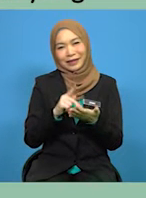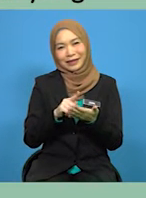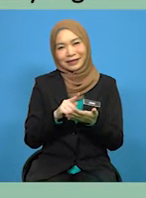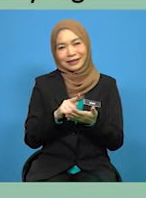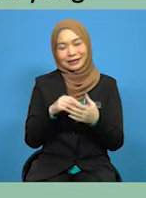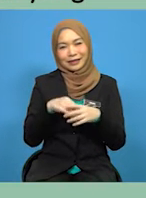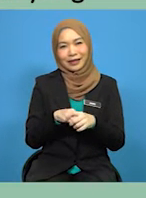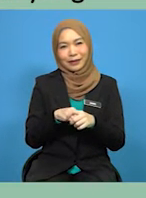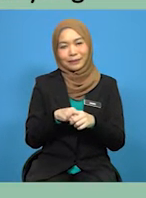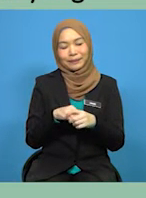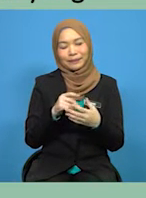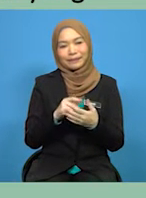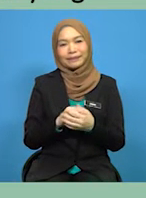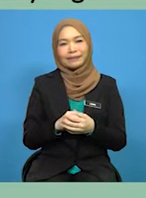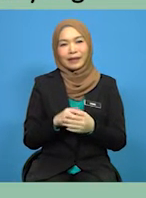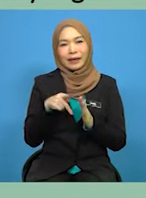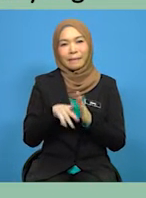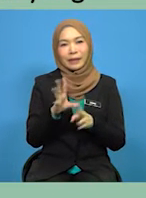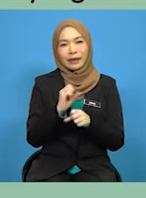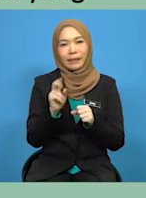perhitungan pendapatan negara.